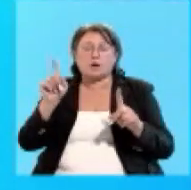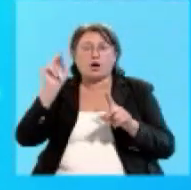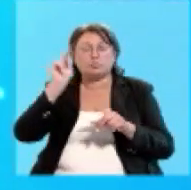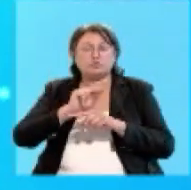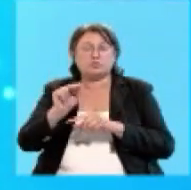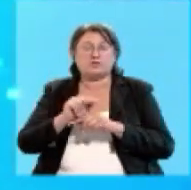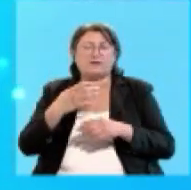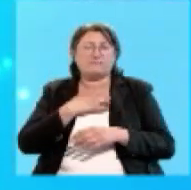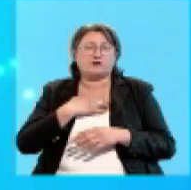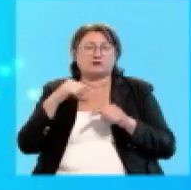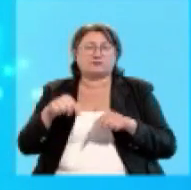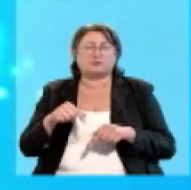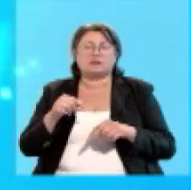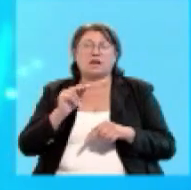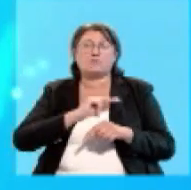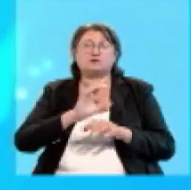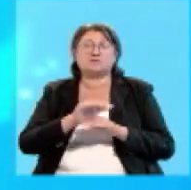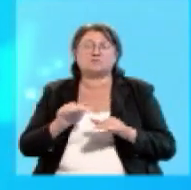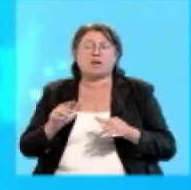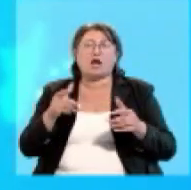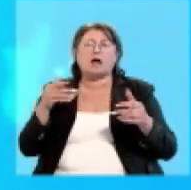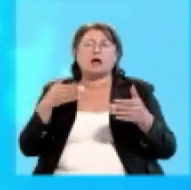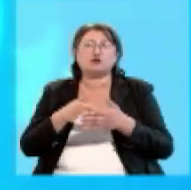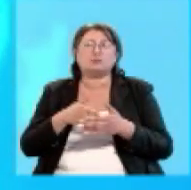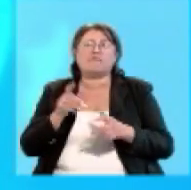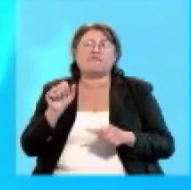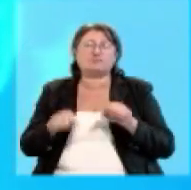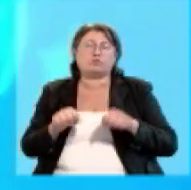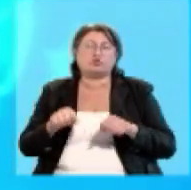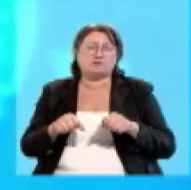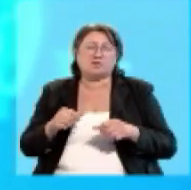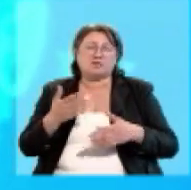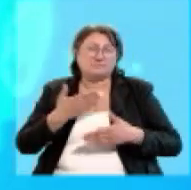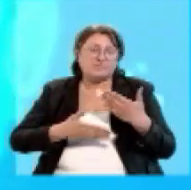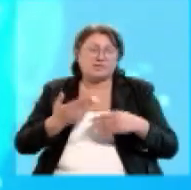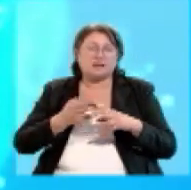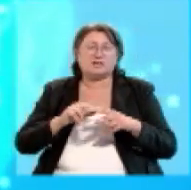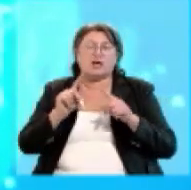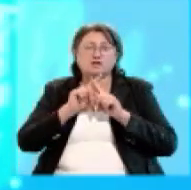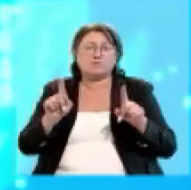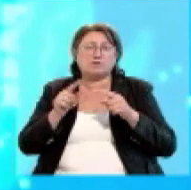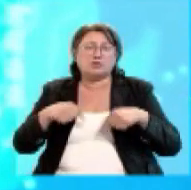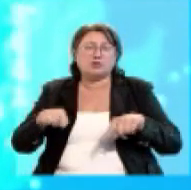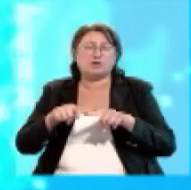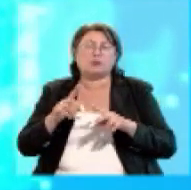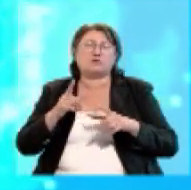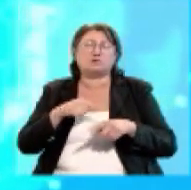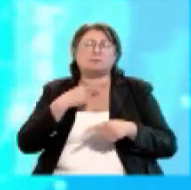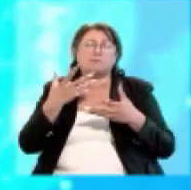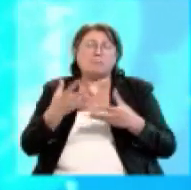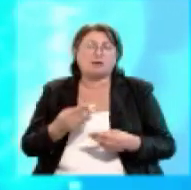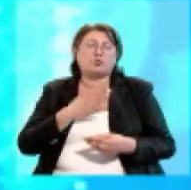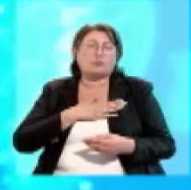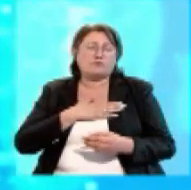шектеулі балалармен жұмыс істеуде инклюзивті оқыту маңызды. Бұл гуманизмге, руханиятқа келетін ерекше сала. Сондықтан